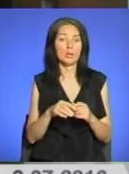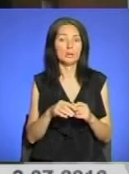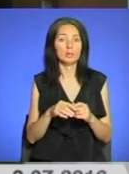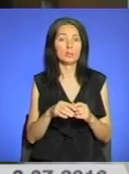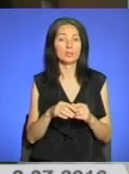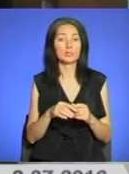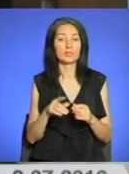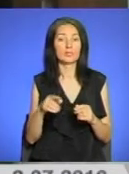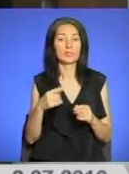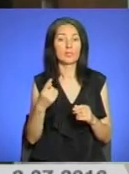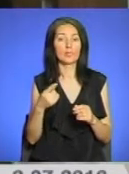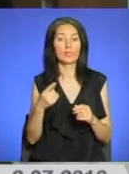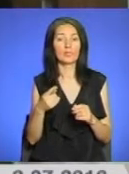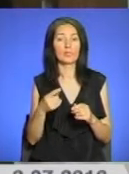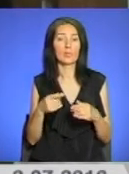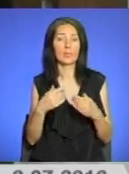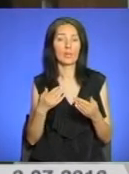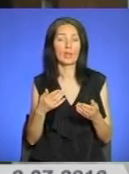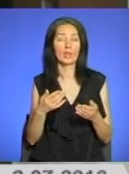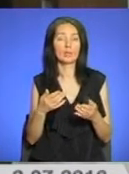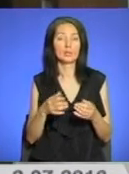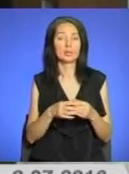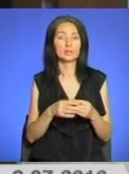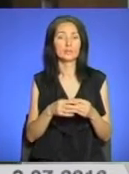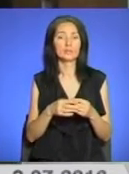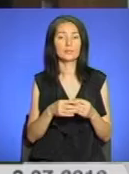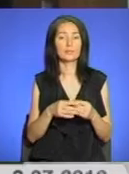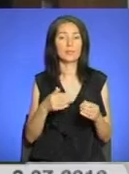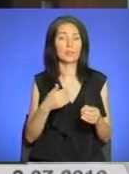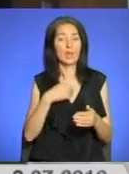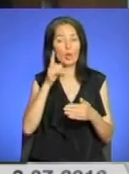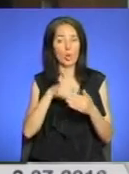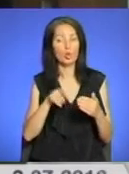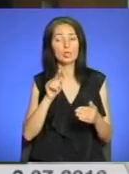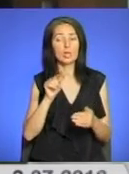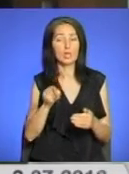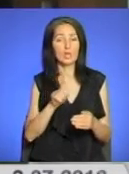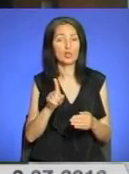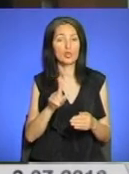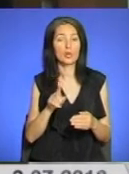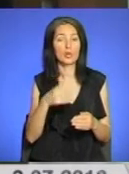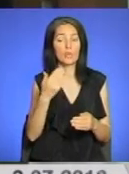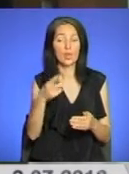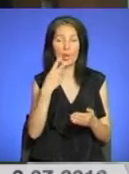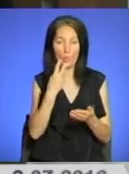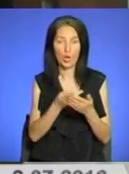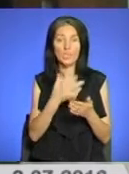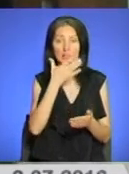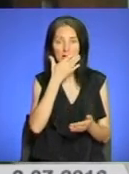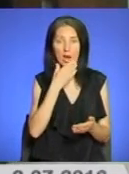вас повинно знайти все-таки натхнення до великої гарної праці. Я переконаний в те, що ви покажете гарний,